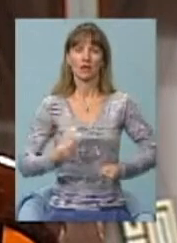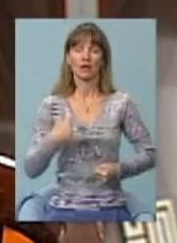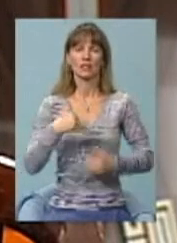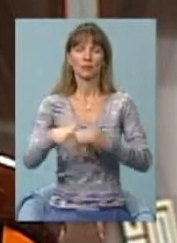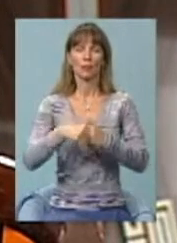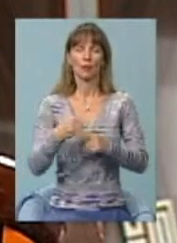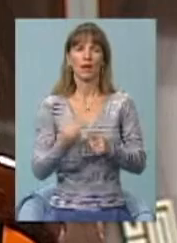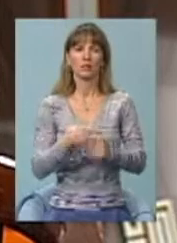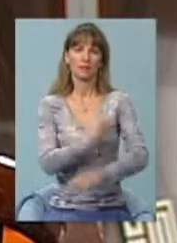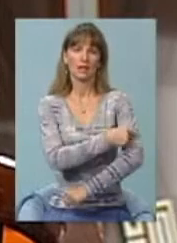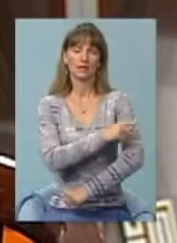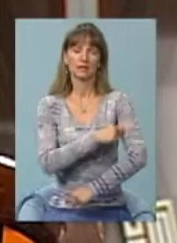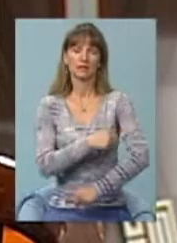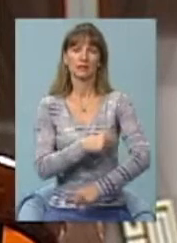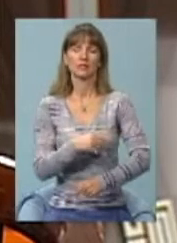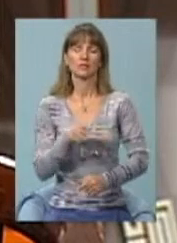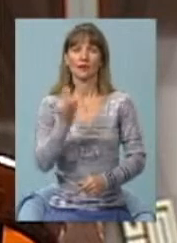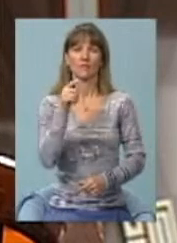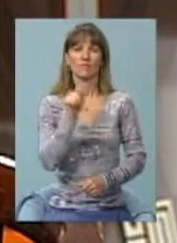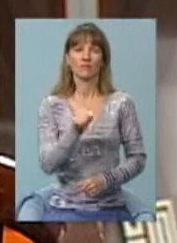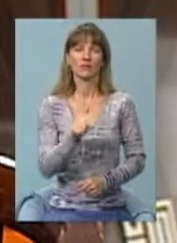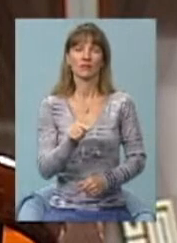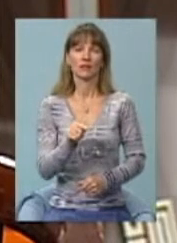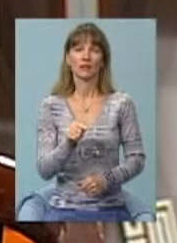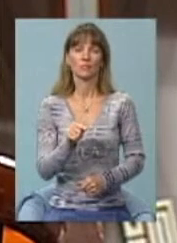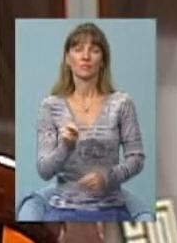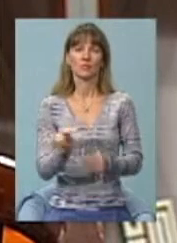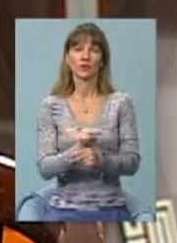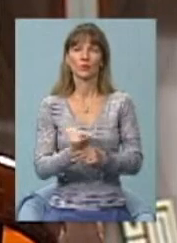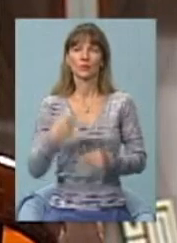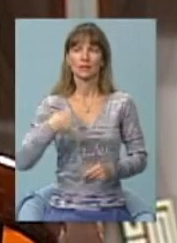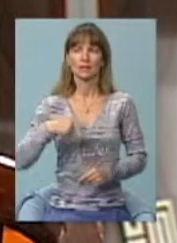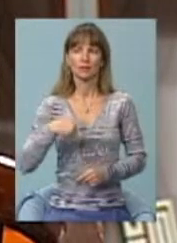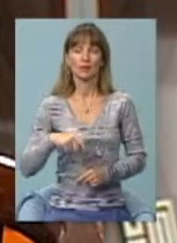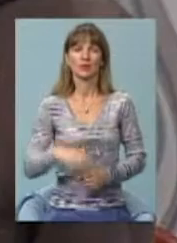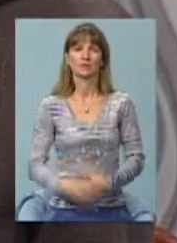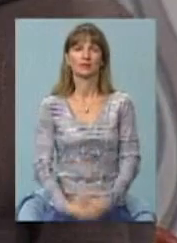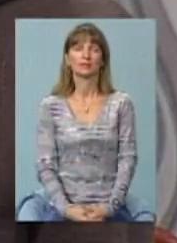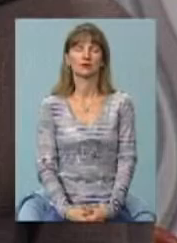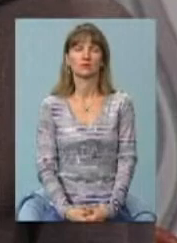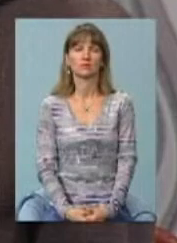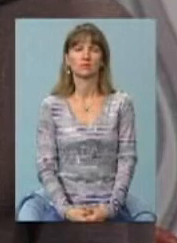допомогою цієї медицини вона лікує себе,